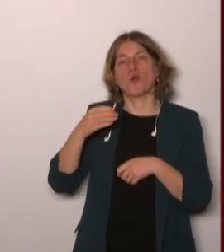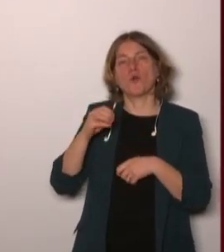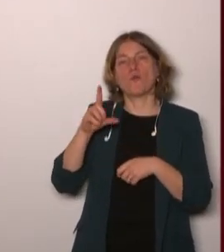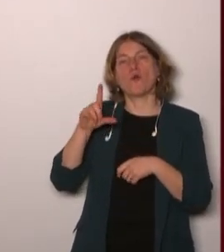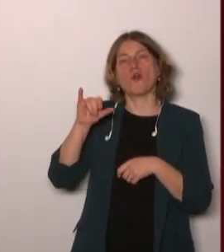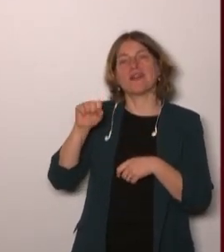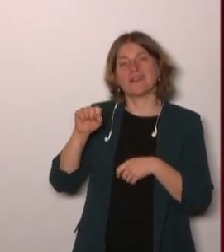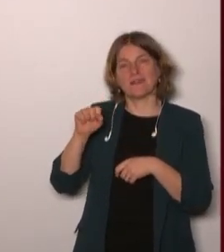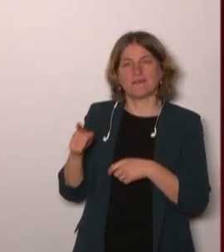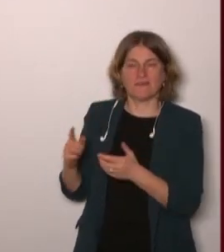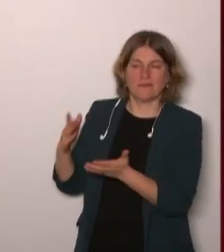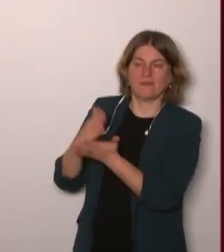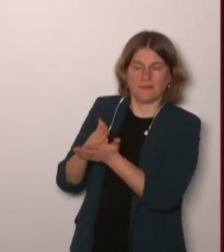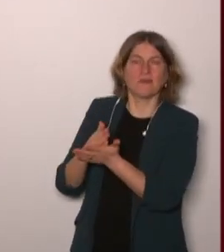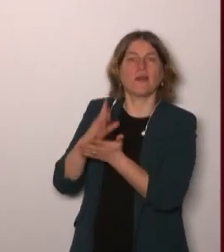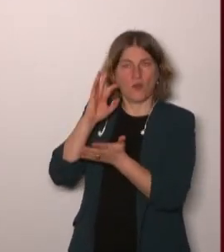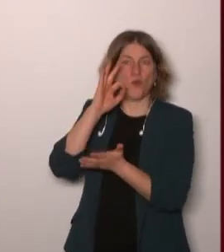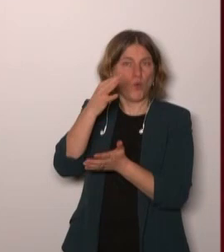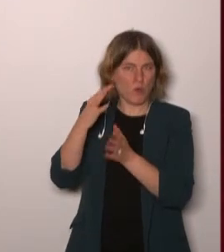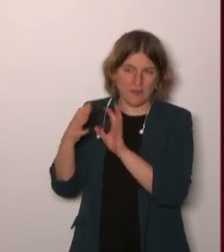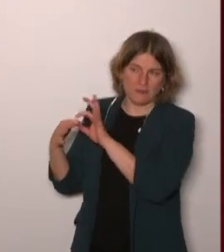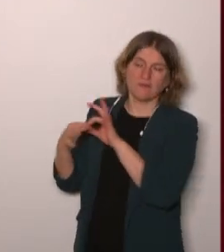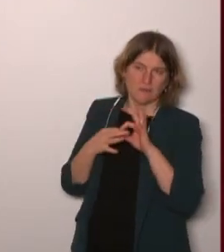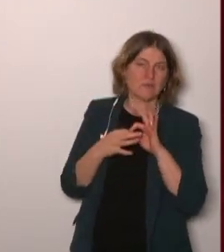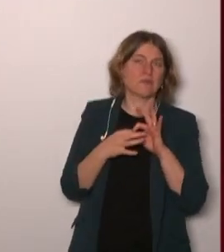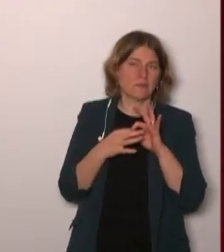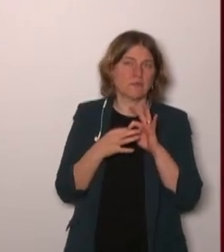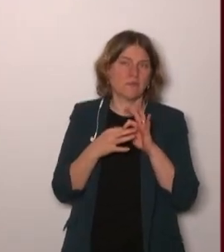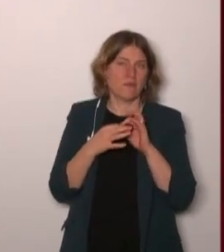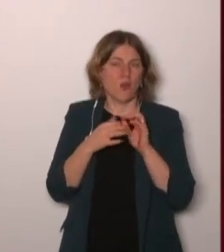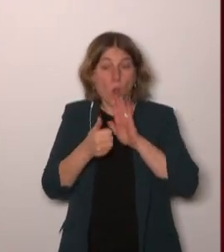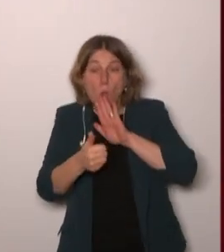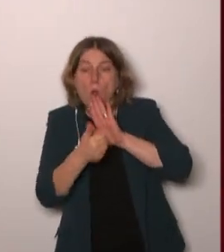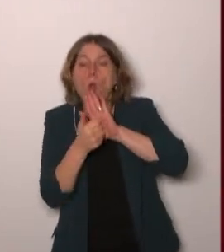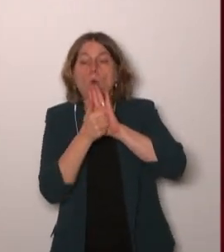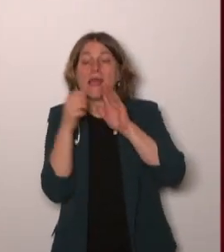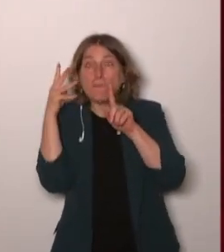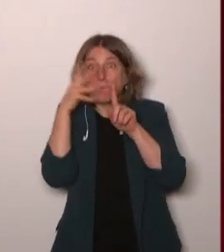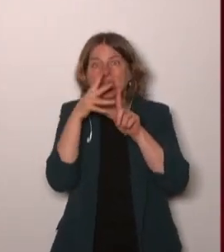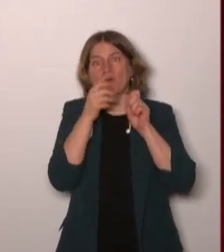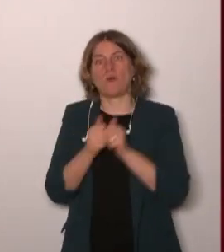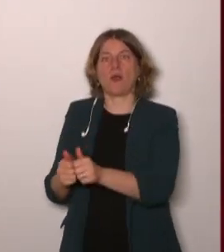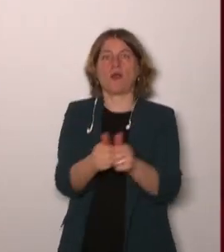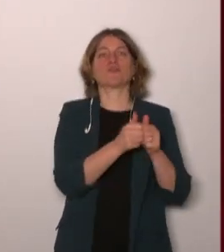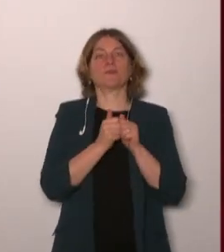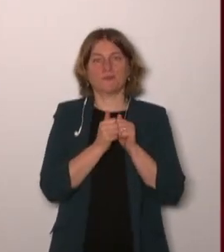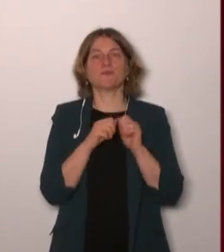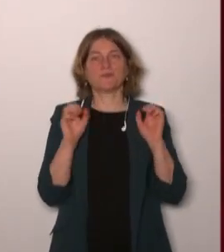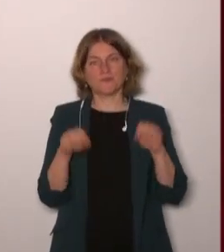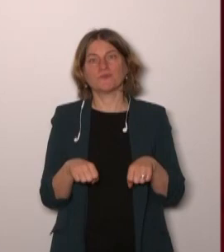notre rôle et notre mission commune alors ça suppose aussi que je crois au niveau des